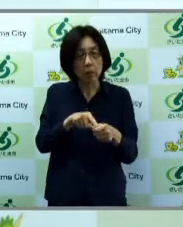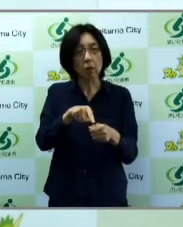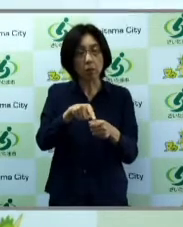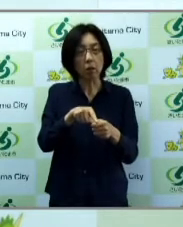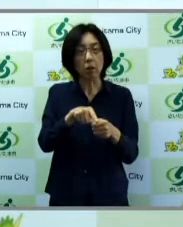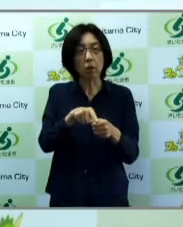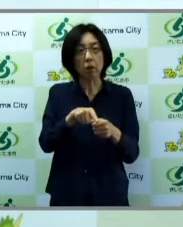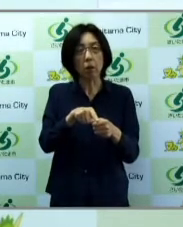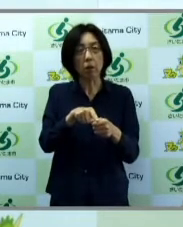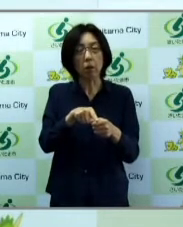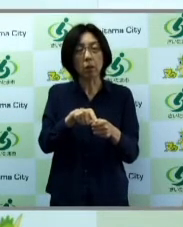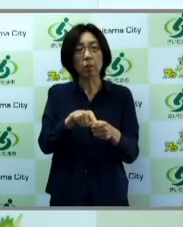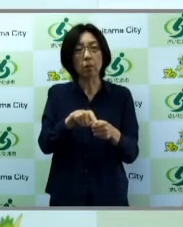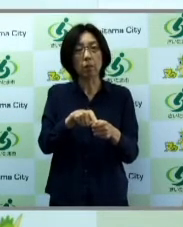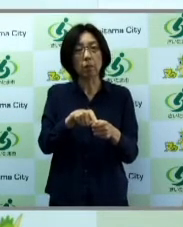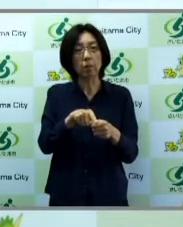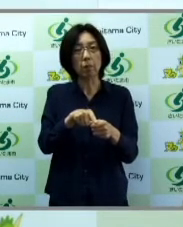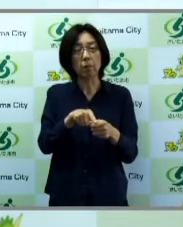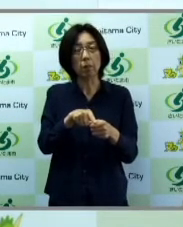たかどうかということについては、